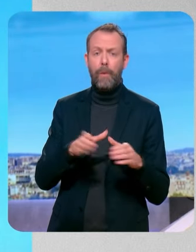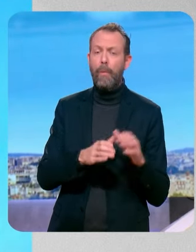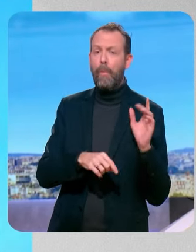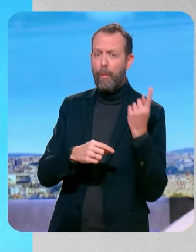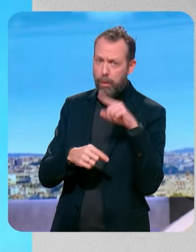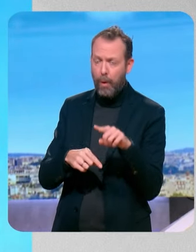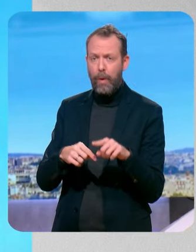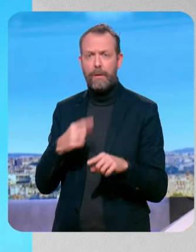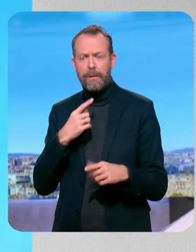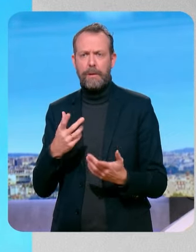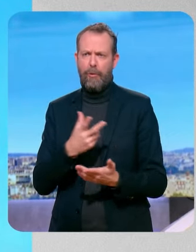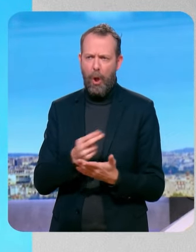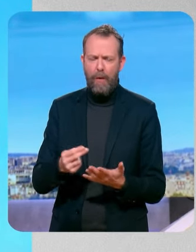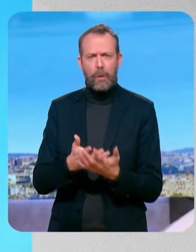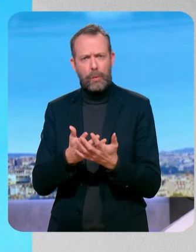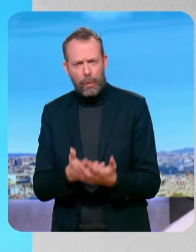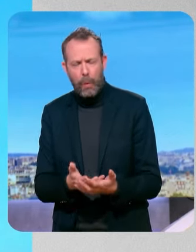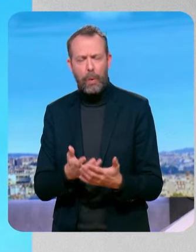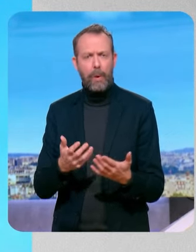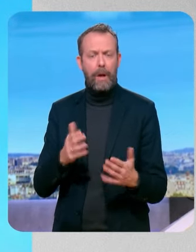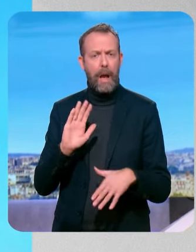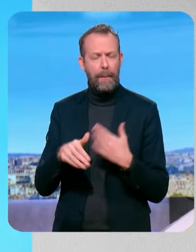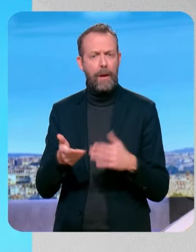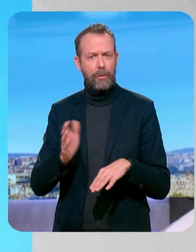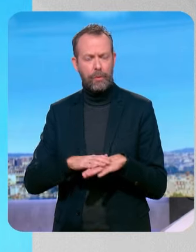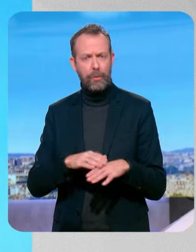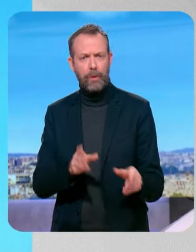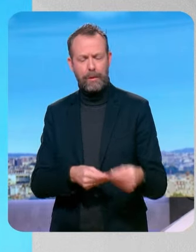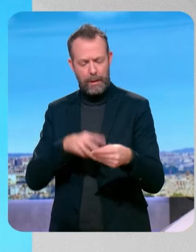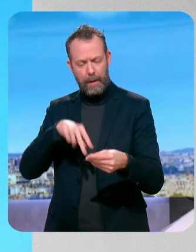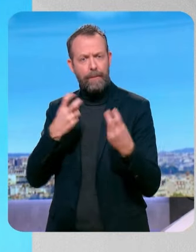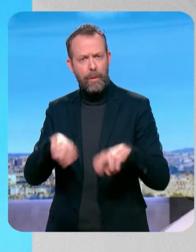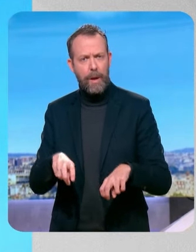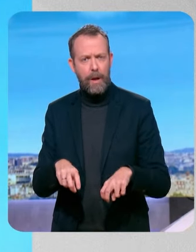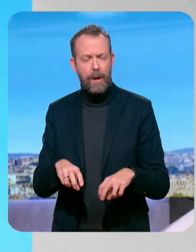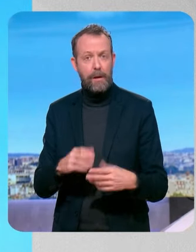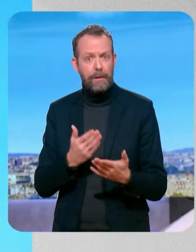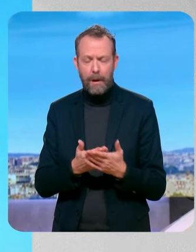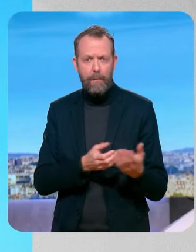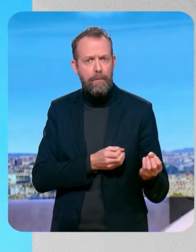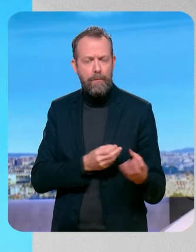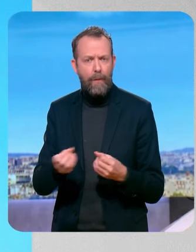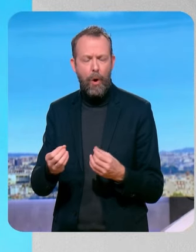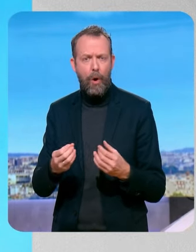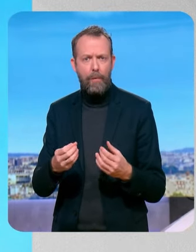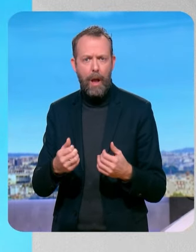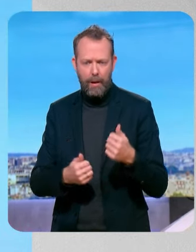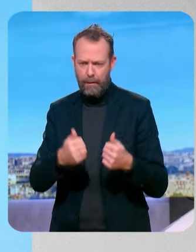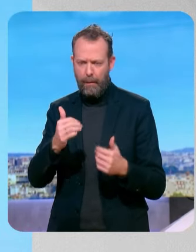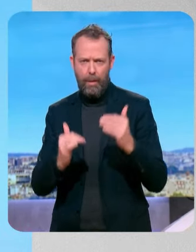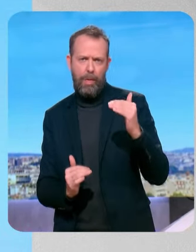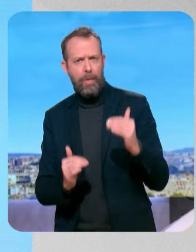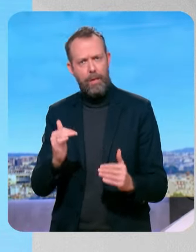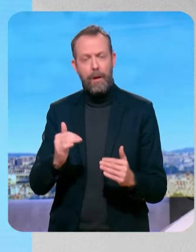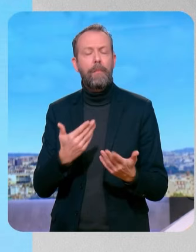disent c'est grave, c'est lourd, et puis vous décidez de ne pas l'examiner, ce qui a complètement déséquilibré le rapport de force. Oui, mais pardon, au